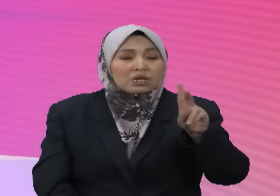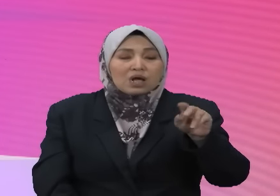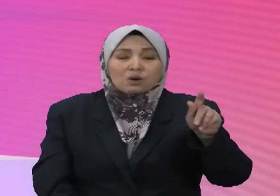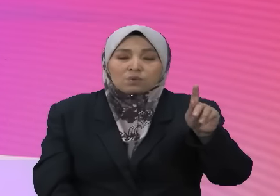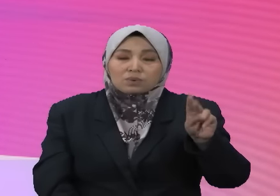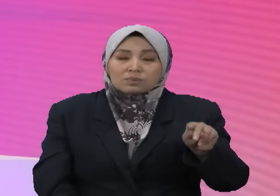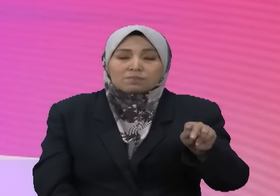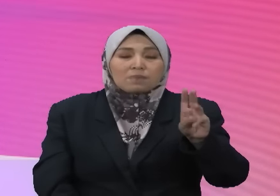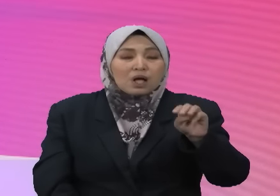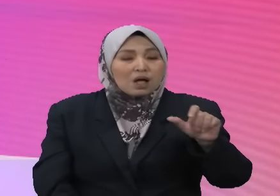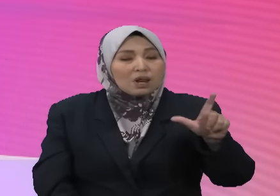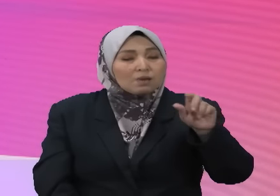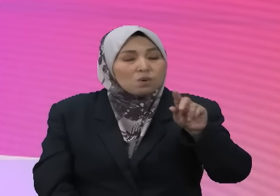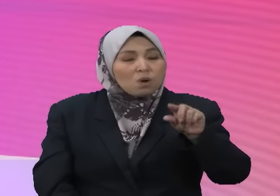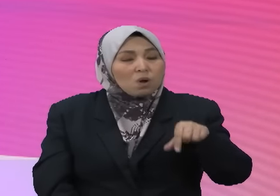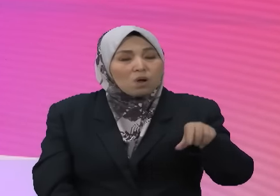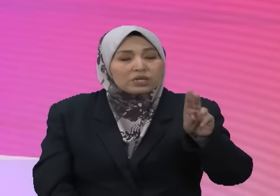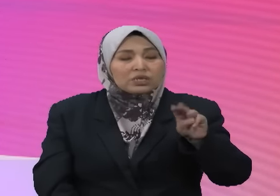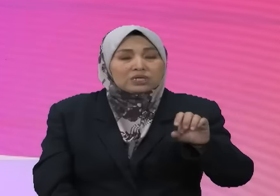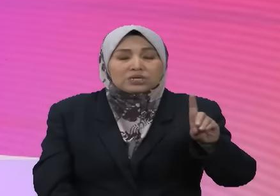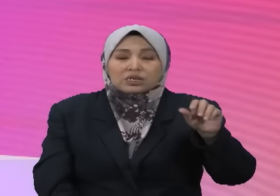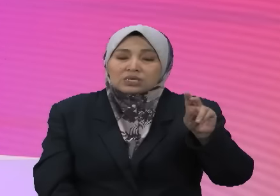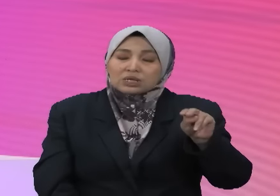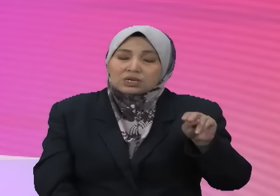darnanakum ma'al qaidinnaakum